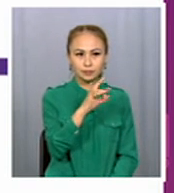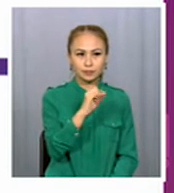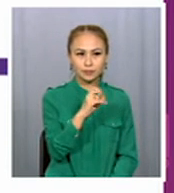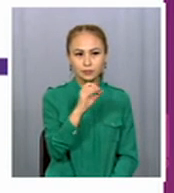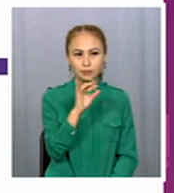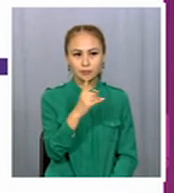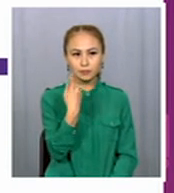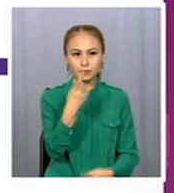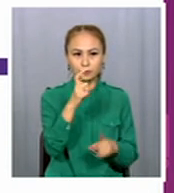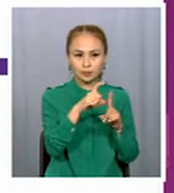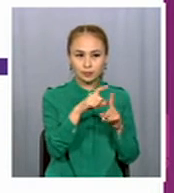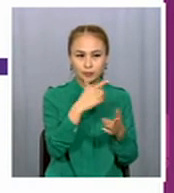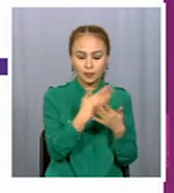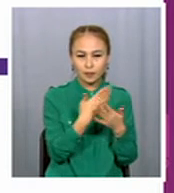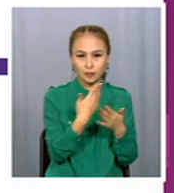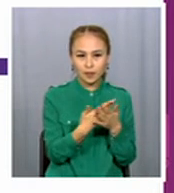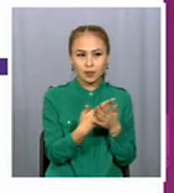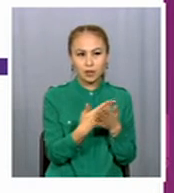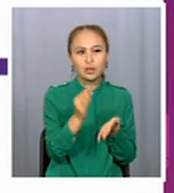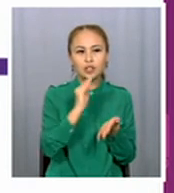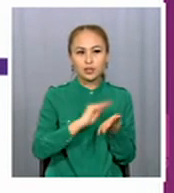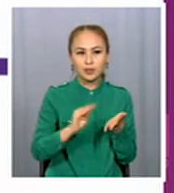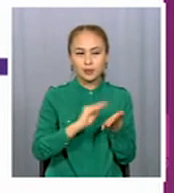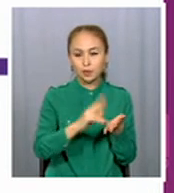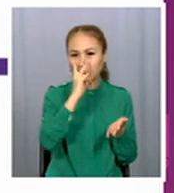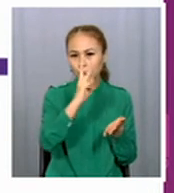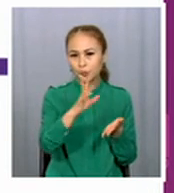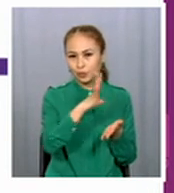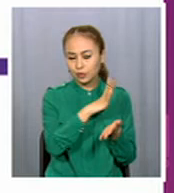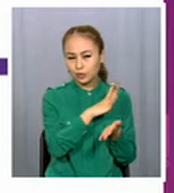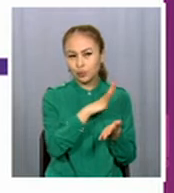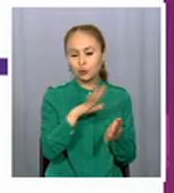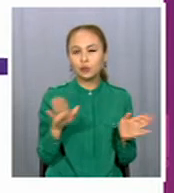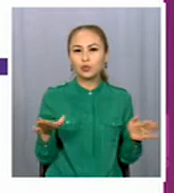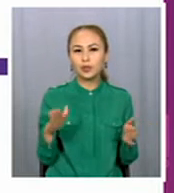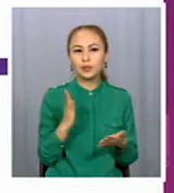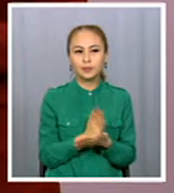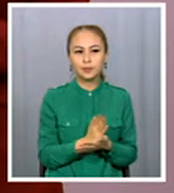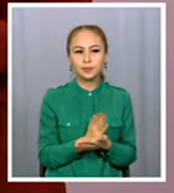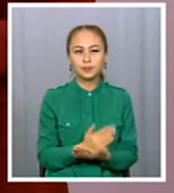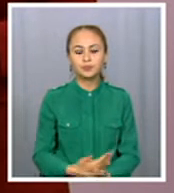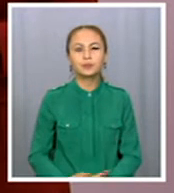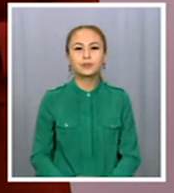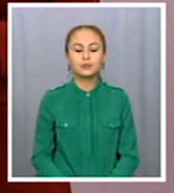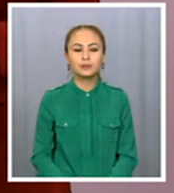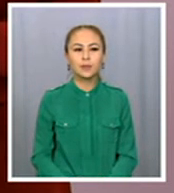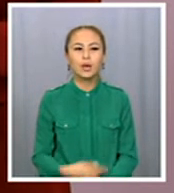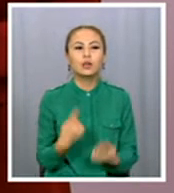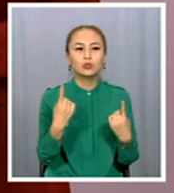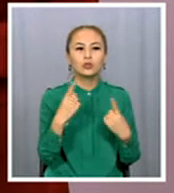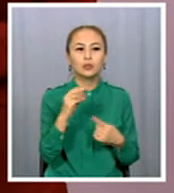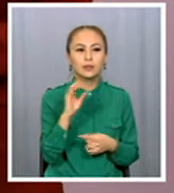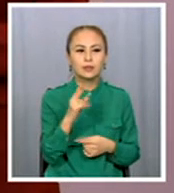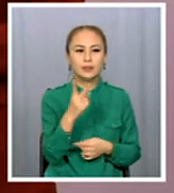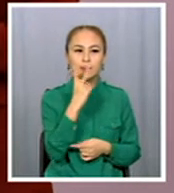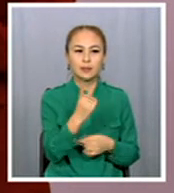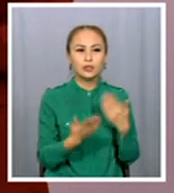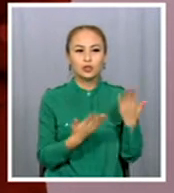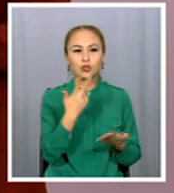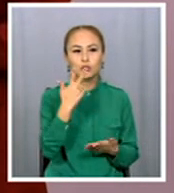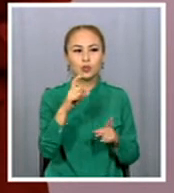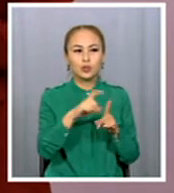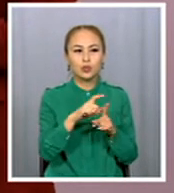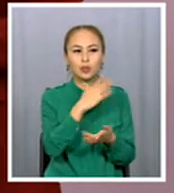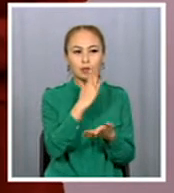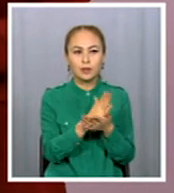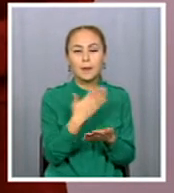бір сөзден тұрады, мысалы жазды, көрді, ұшады. Күрделі етістік екі не үш